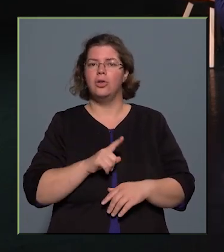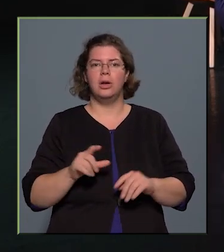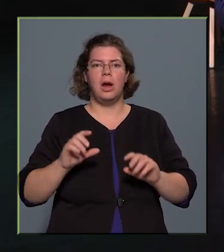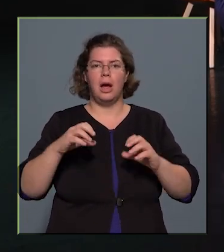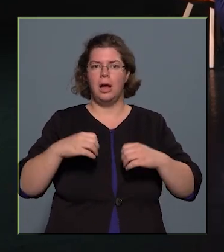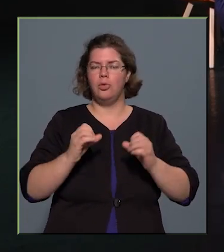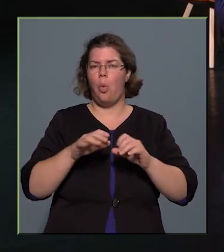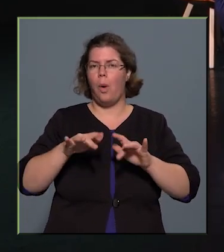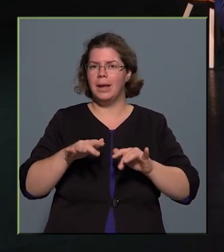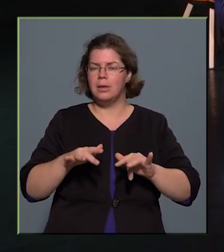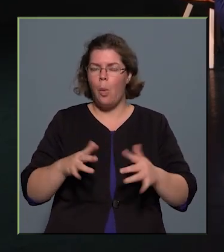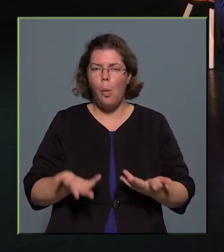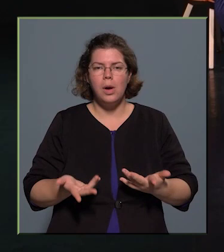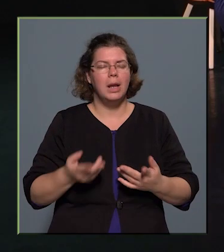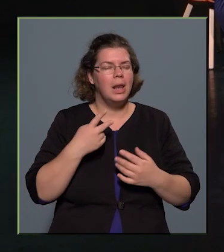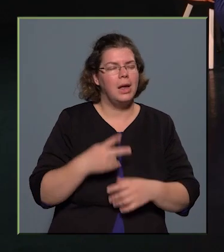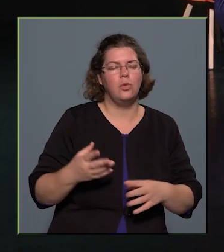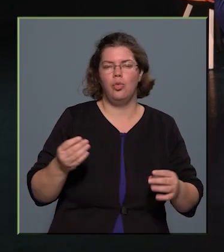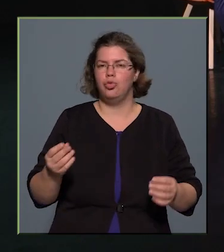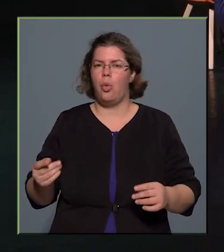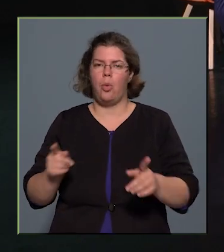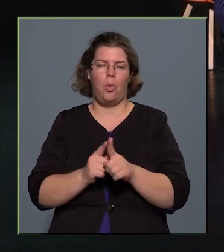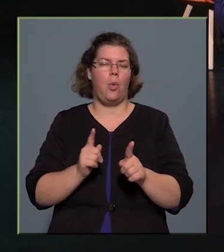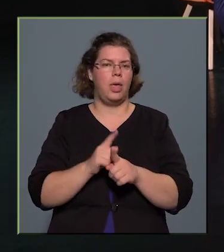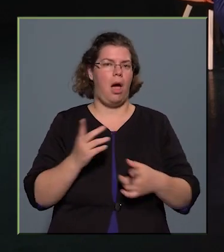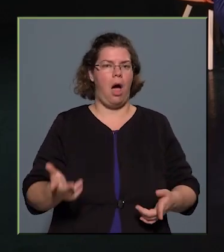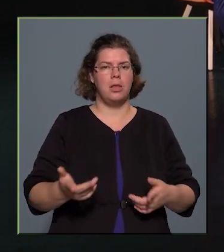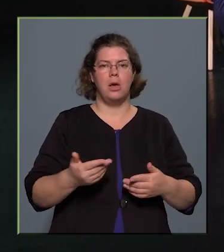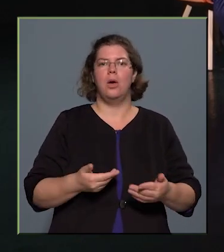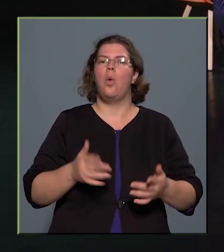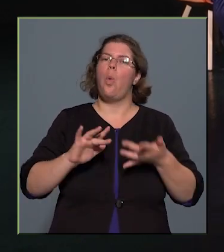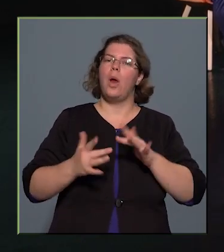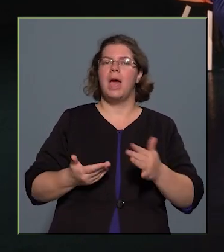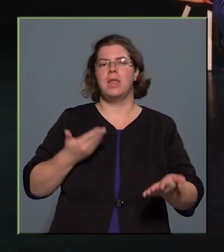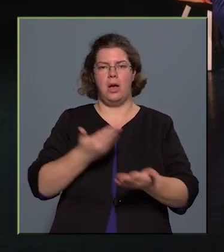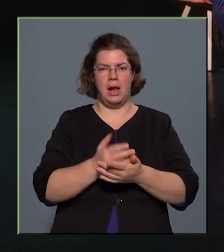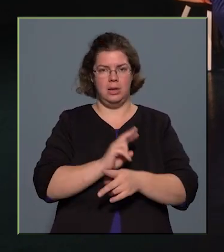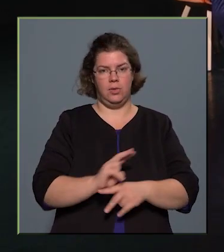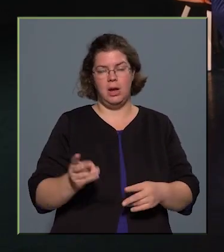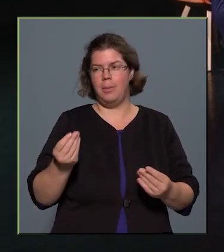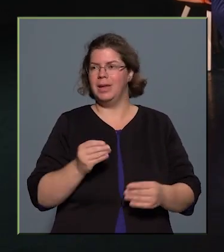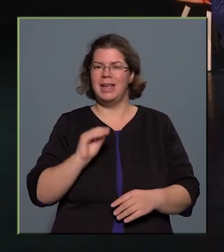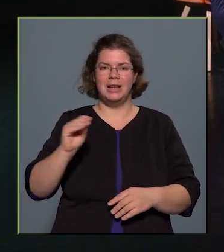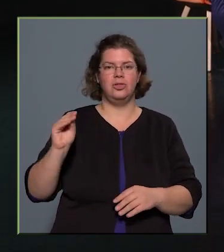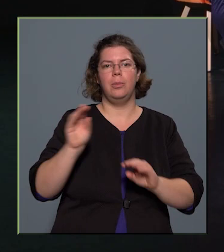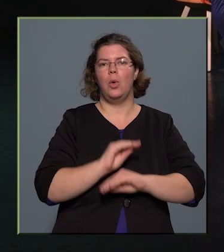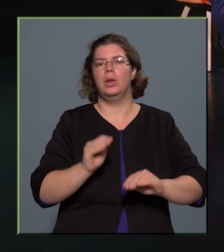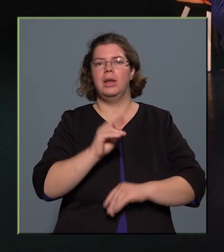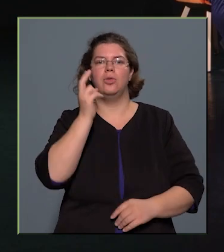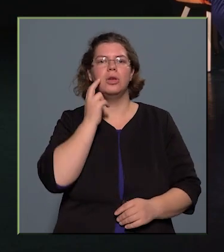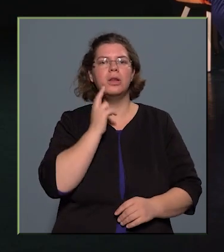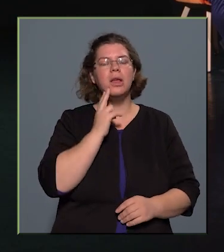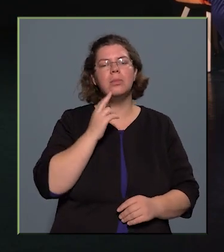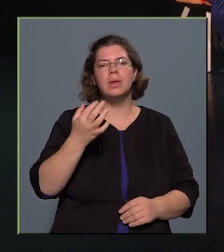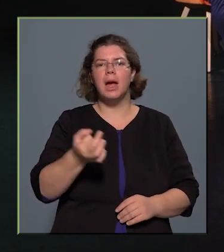googlizunk, akkor látjuk, hogy rengeteg olyan online ajánlat van, amely a legjelesebb oktatási intézmények